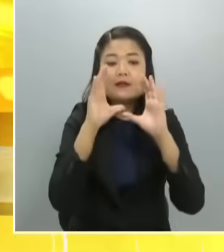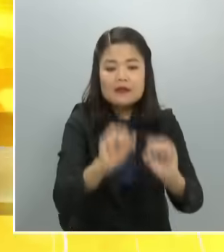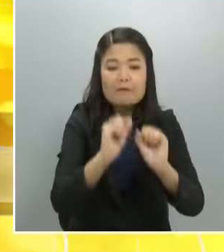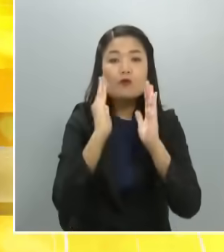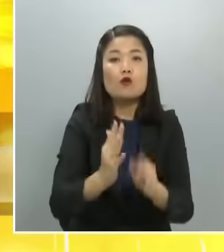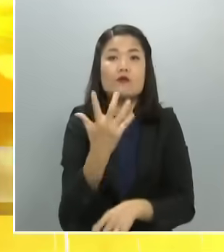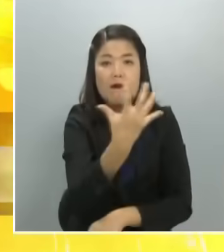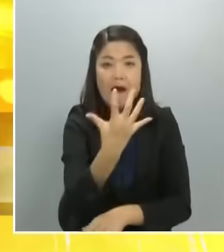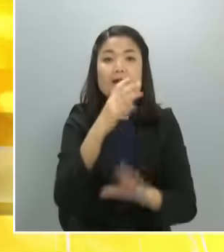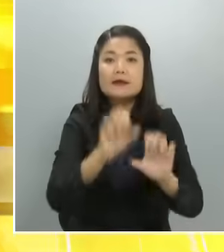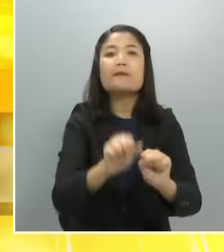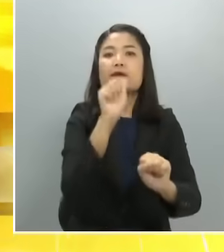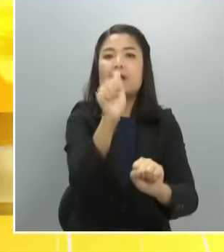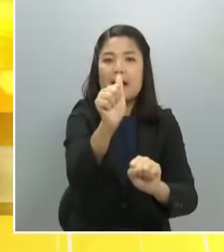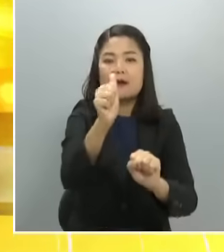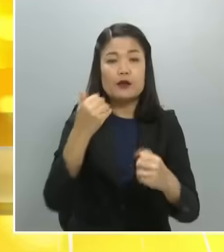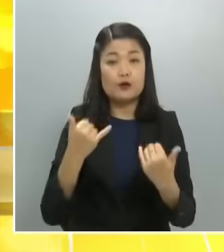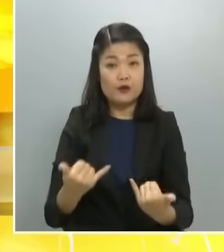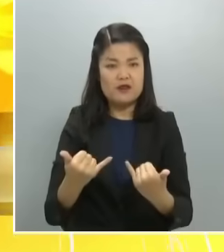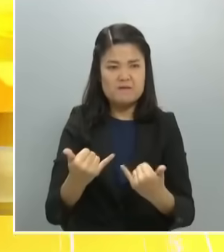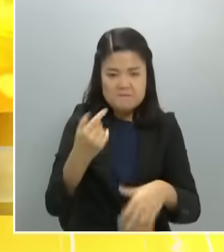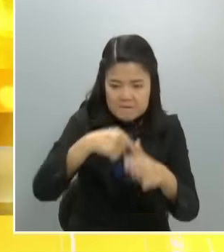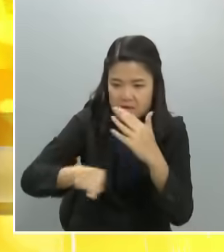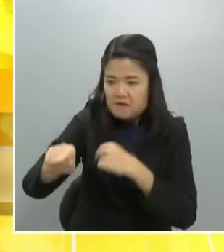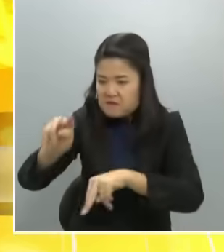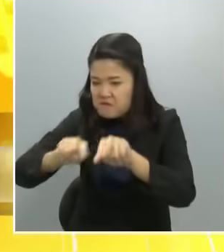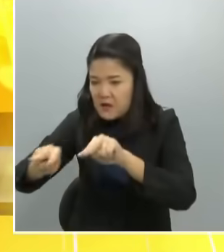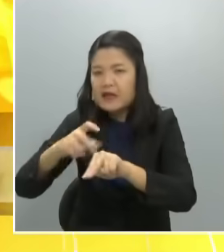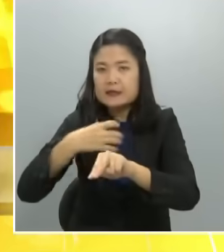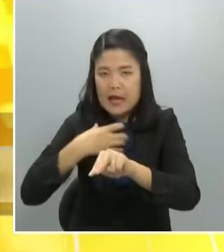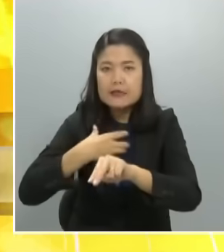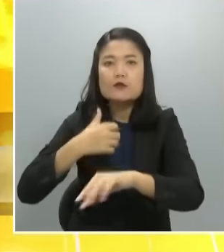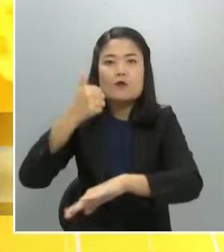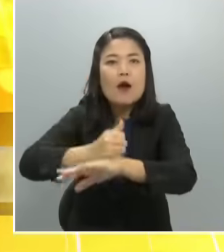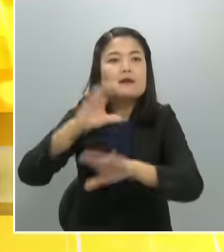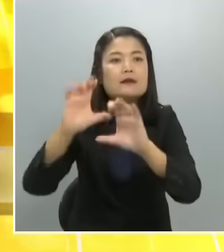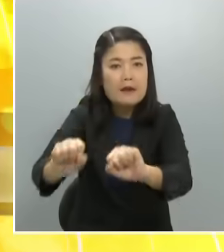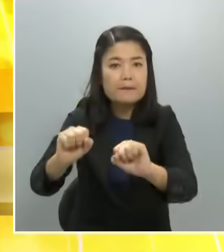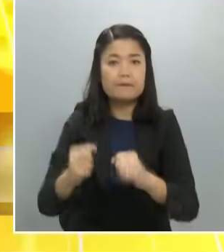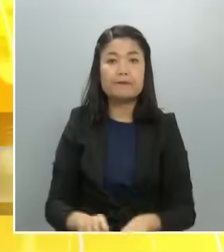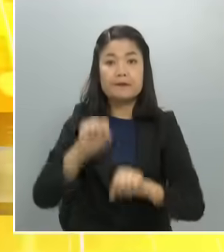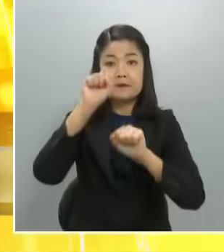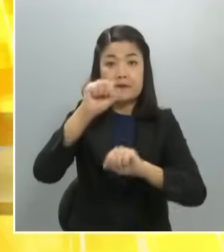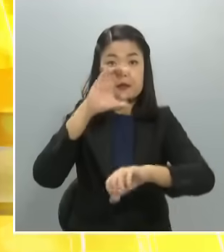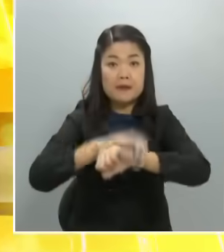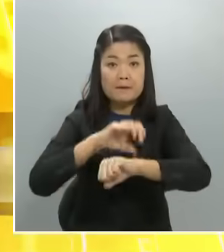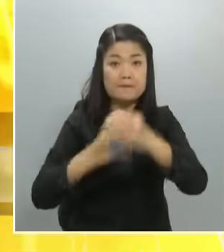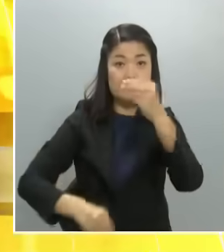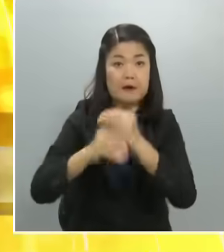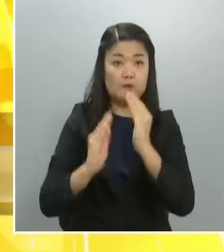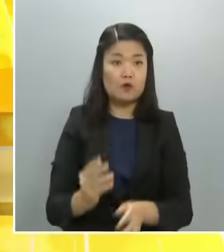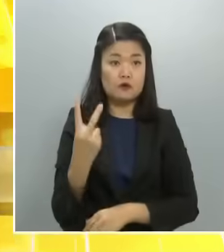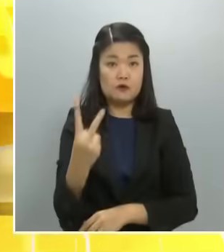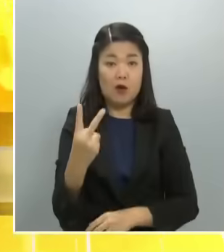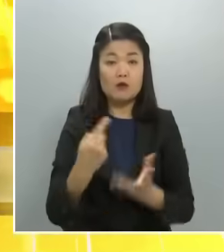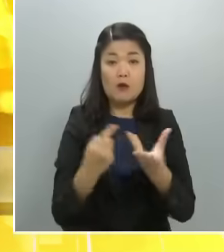นนะครับแล้วตอนนี้เราไล่ตามจะไปให้ถึงตัวการให้ได้เดี๋ยวจะมีออกหมายจับอีก2คนครับจะรวมเป็นทั้งหมด